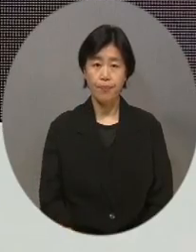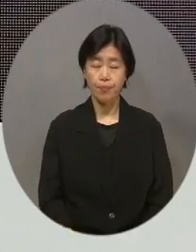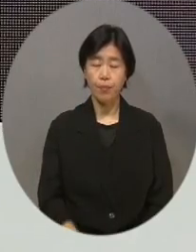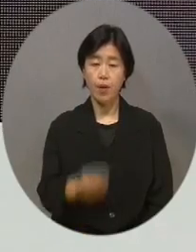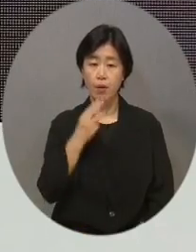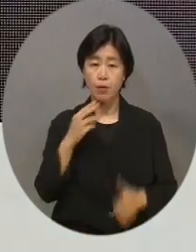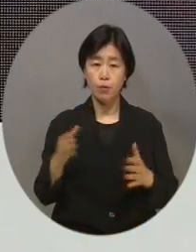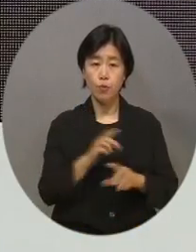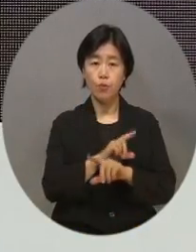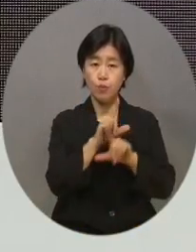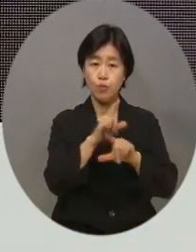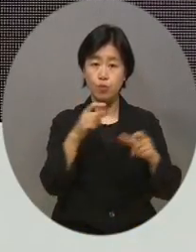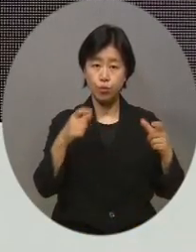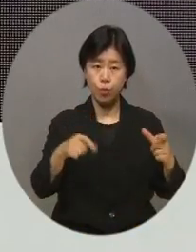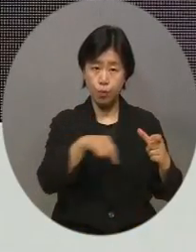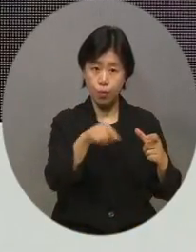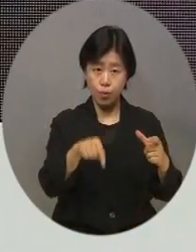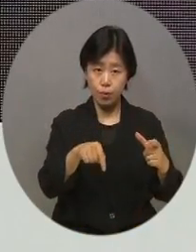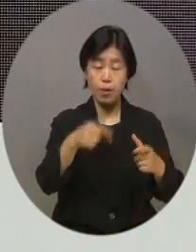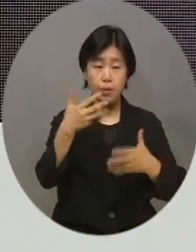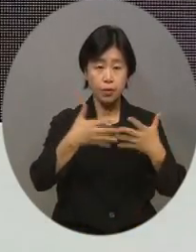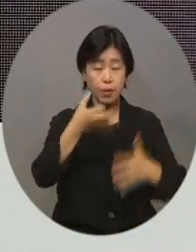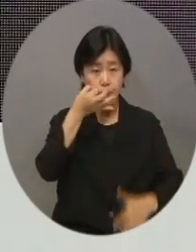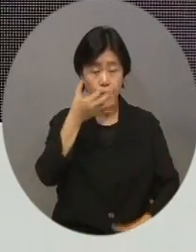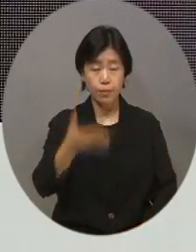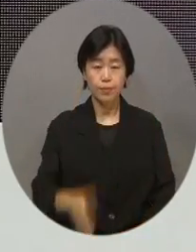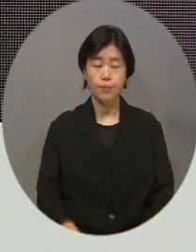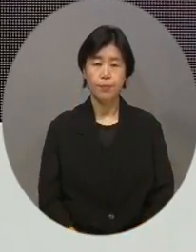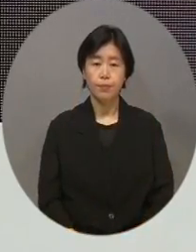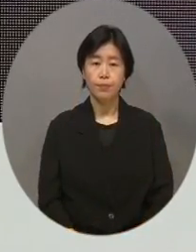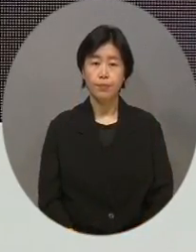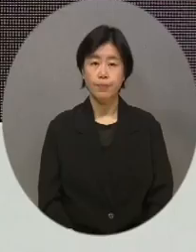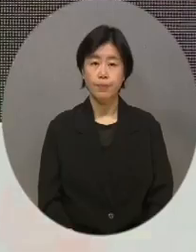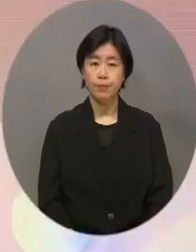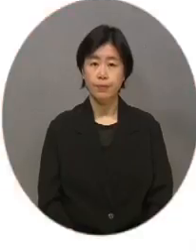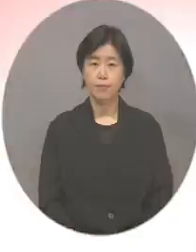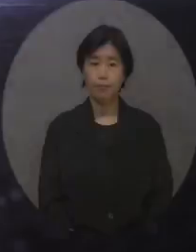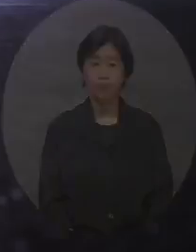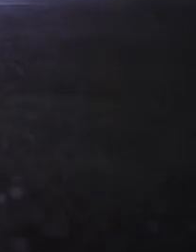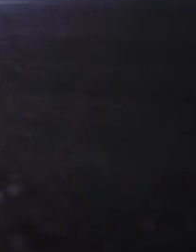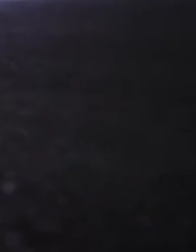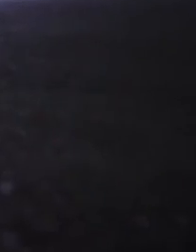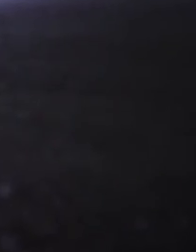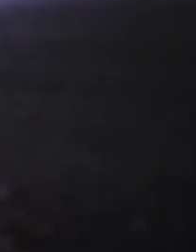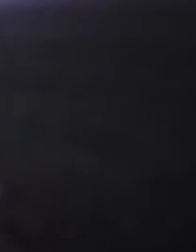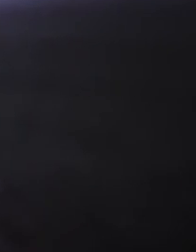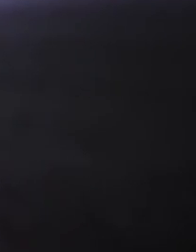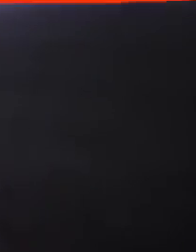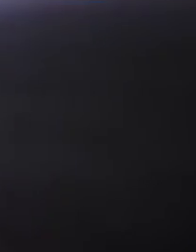인프라 상황, 신문고에서 영상으로 정리해봤습니다. 함께 보시죠.